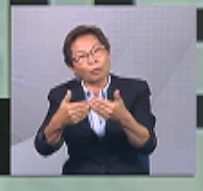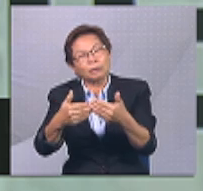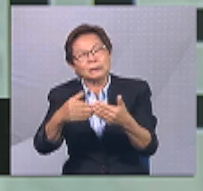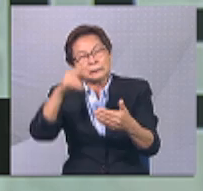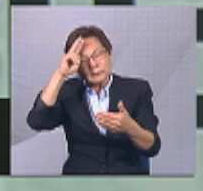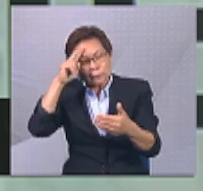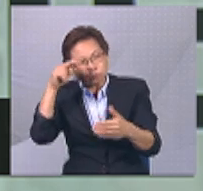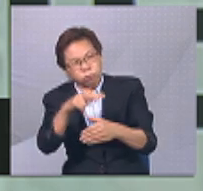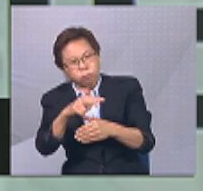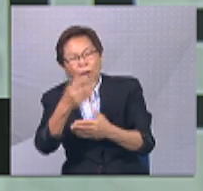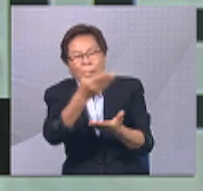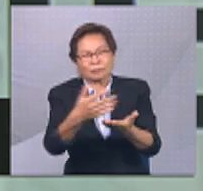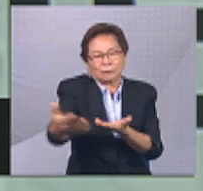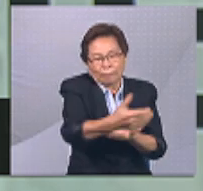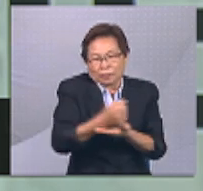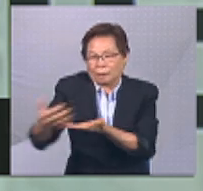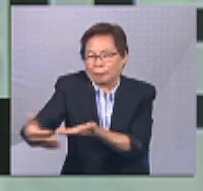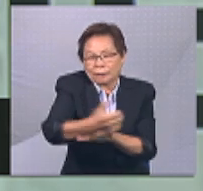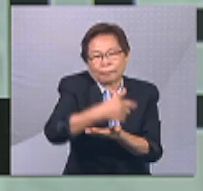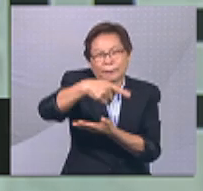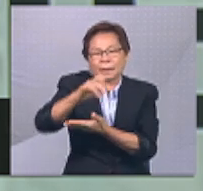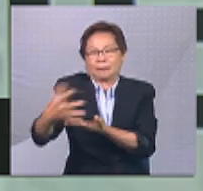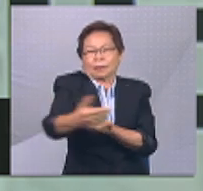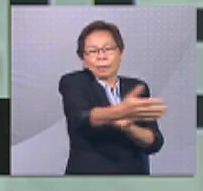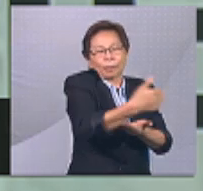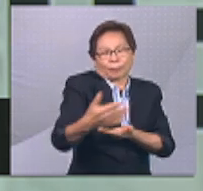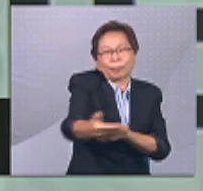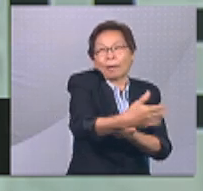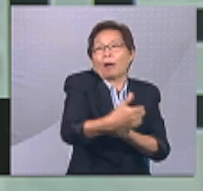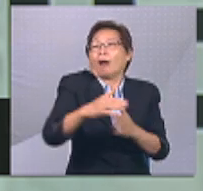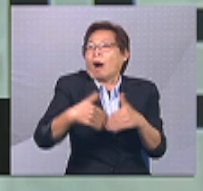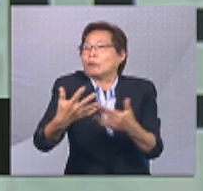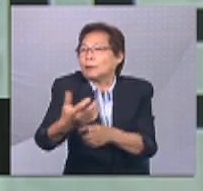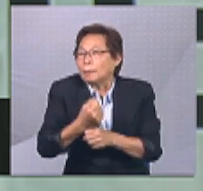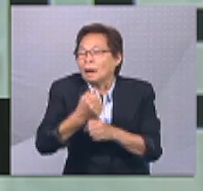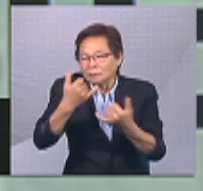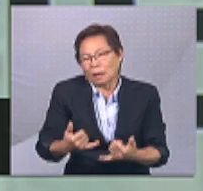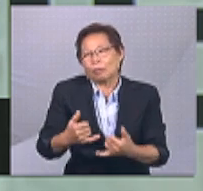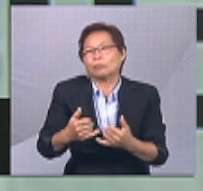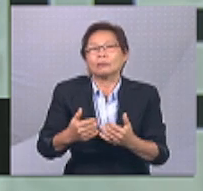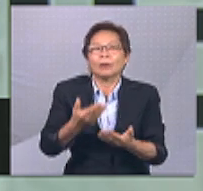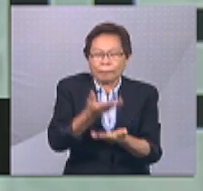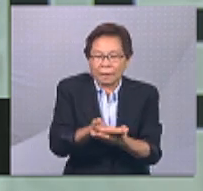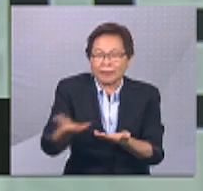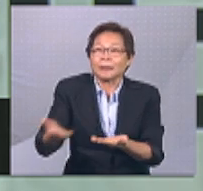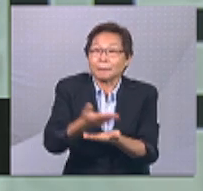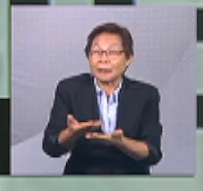sentiasa mendapatkan bekalan untuk PPE. Jadi bekalan kita sekarang ni menggunakan cara pukal, perolehan cara